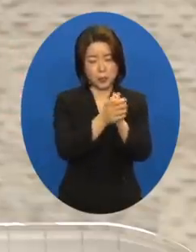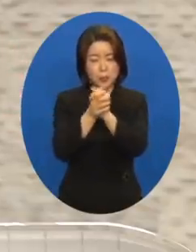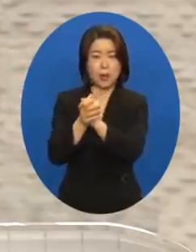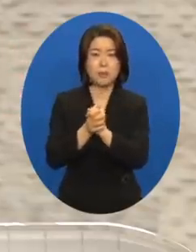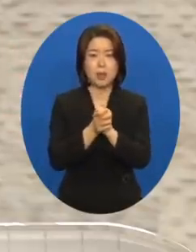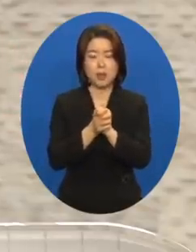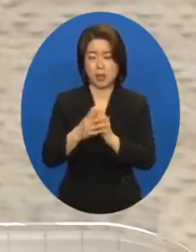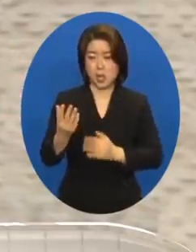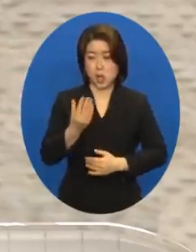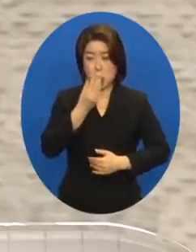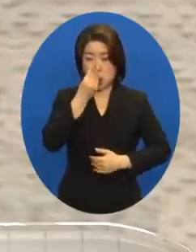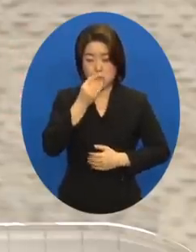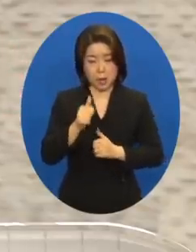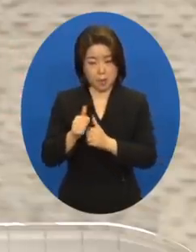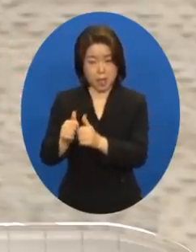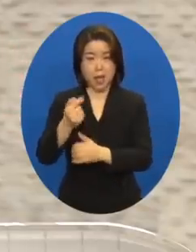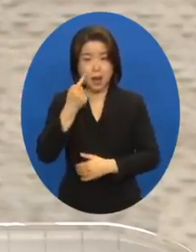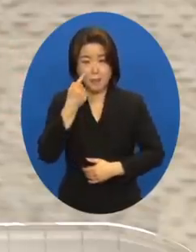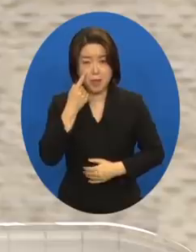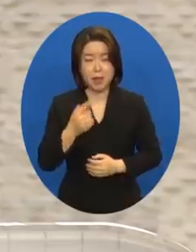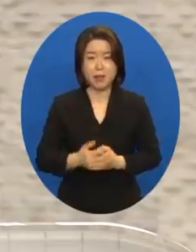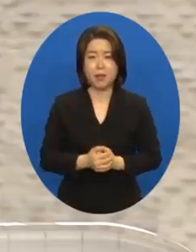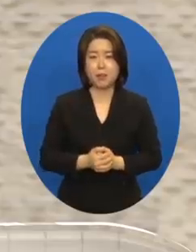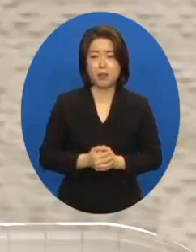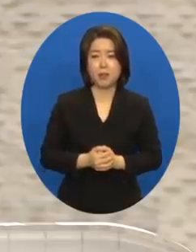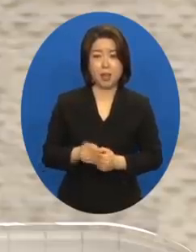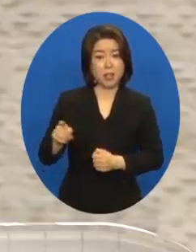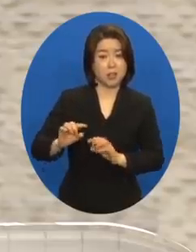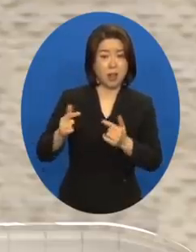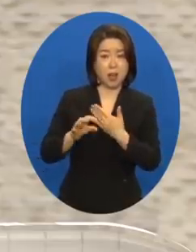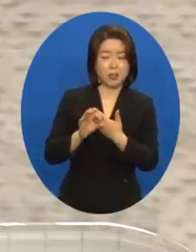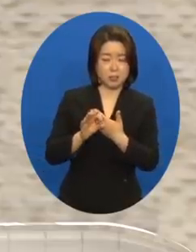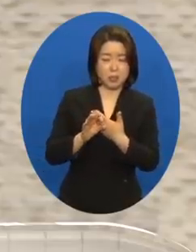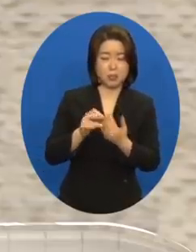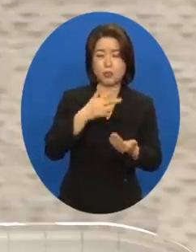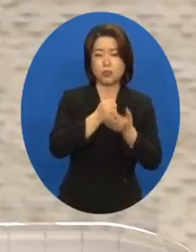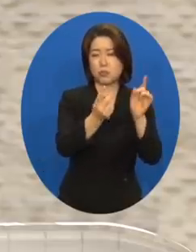거룩함을 따르라 그렇지 않으면 주님 별 생각하지 마라